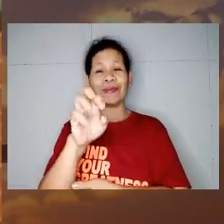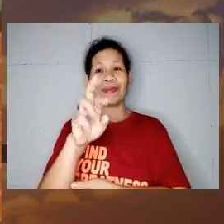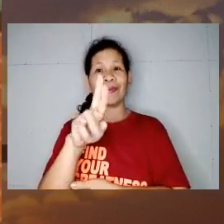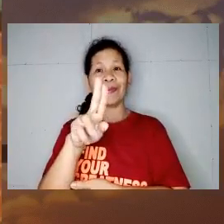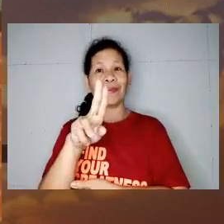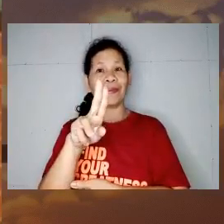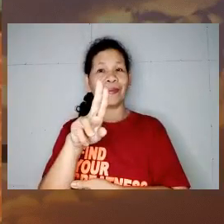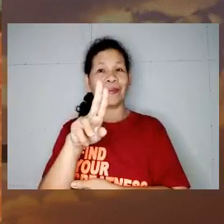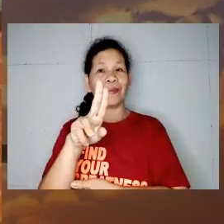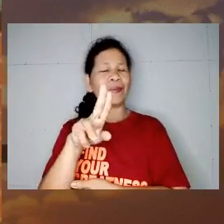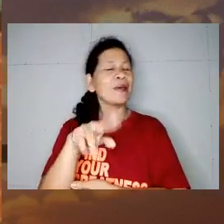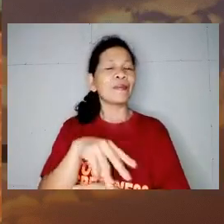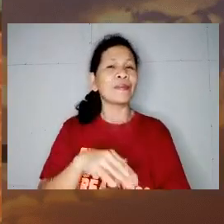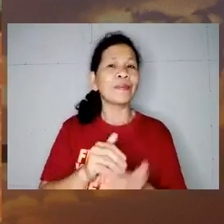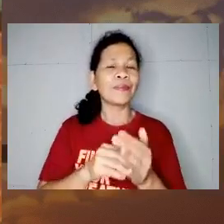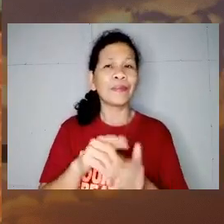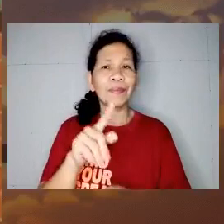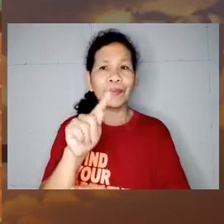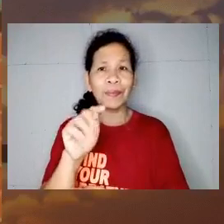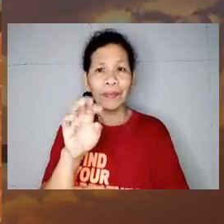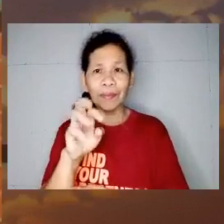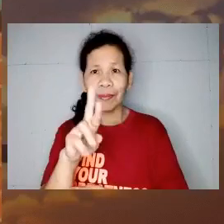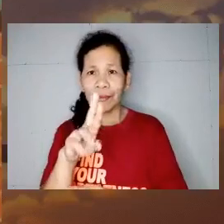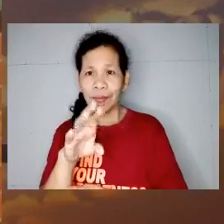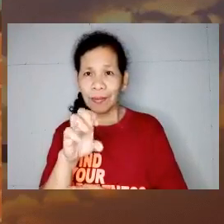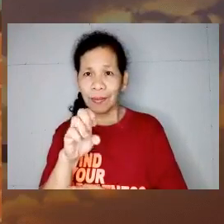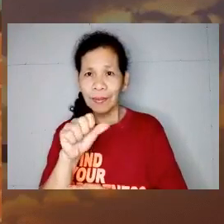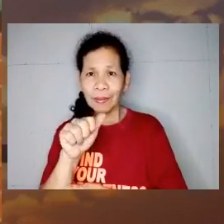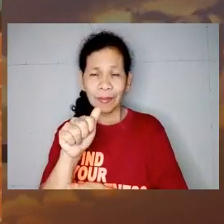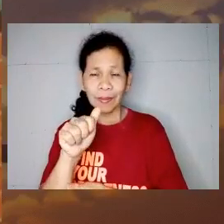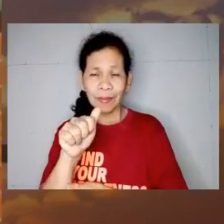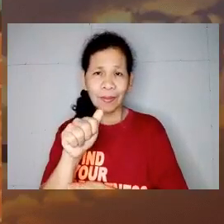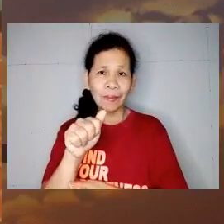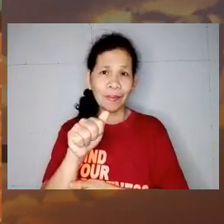in the streets, alleys of Calcutta.